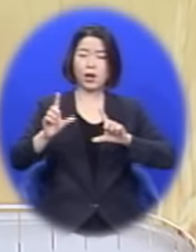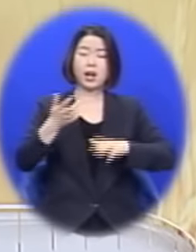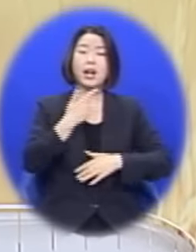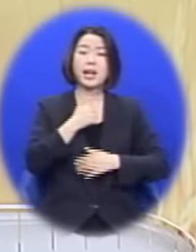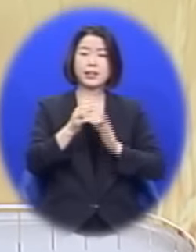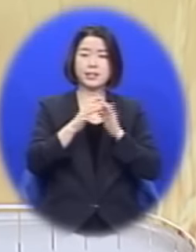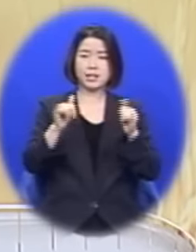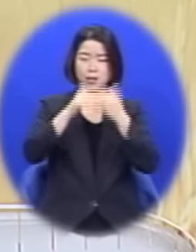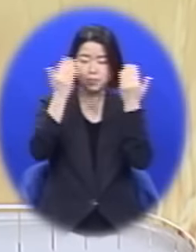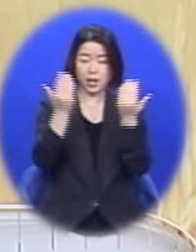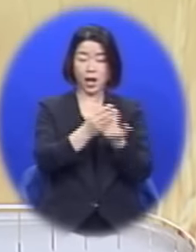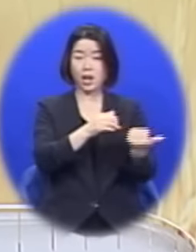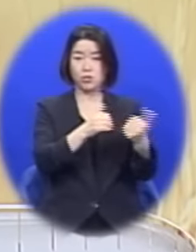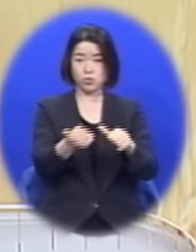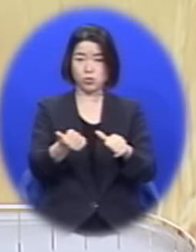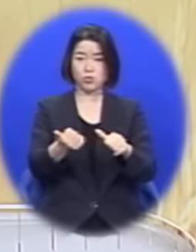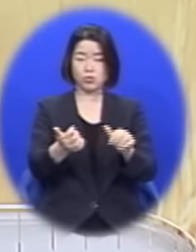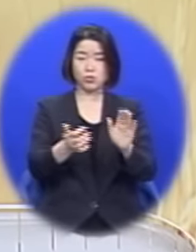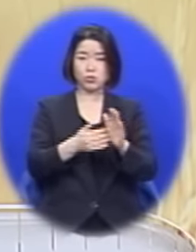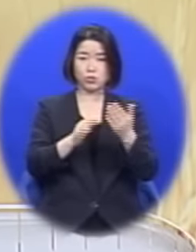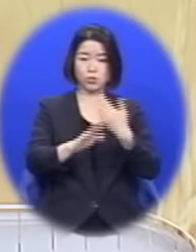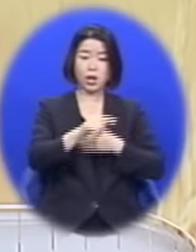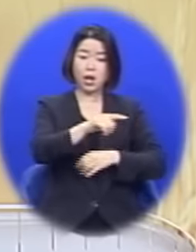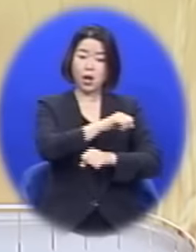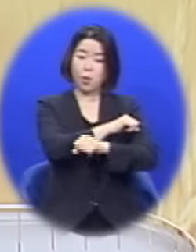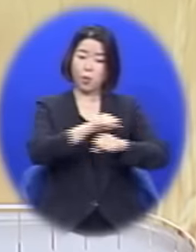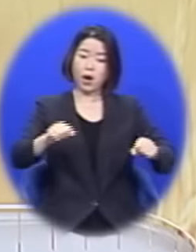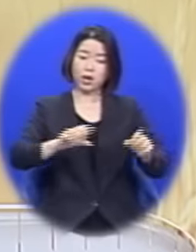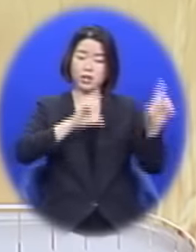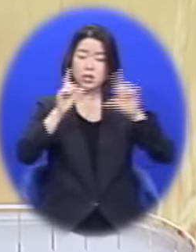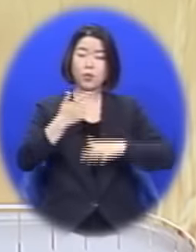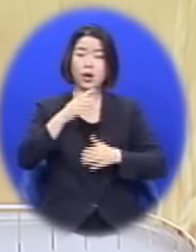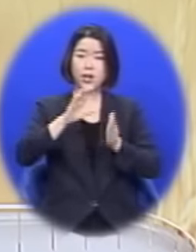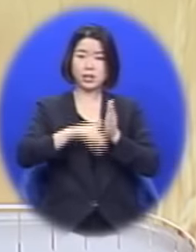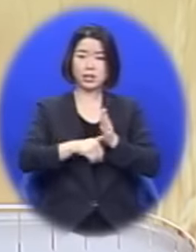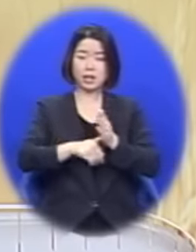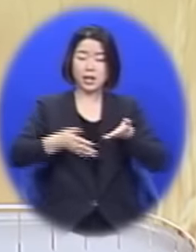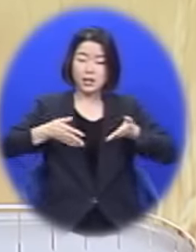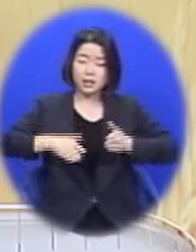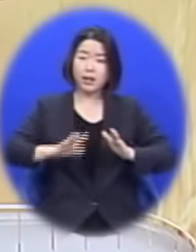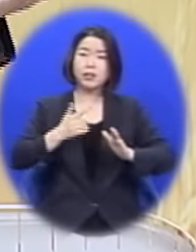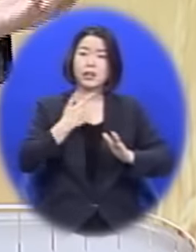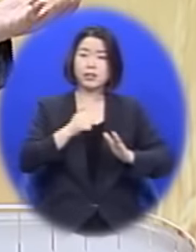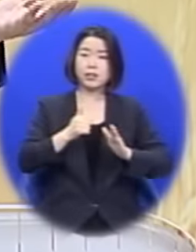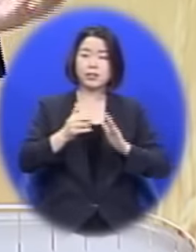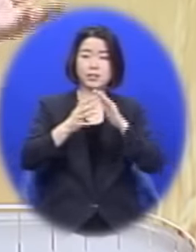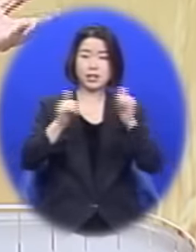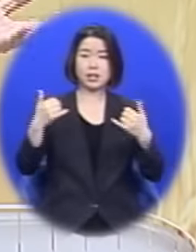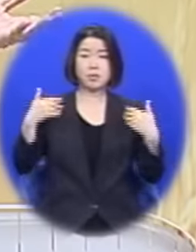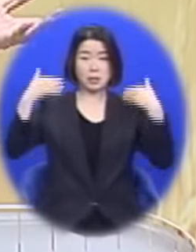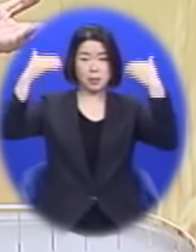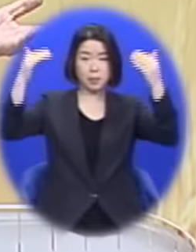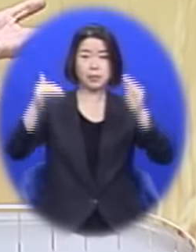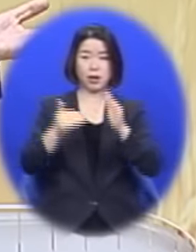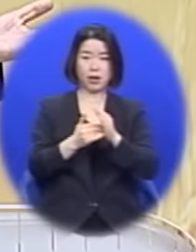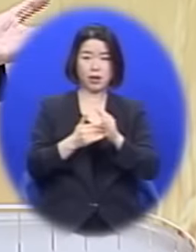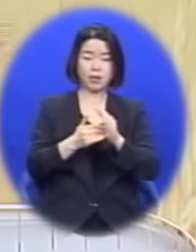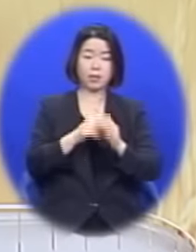이제 가나안 땅에서 태어난 사람들이 다 자랐습니다. 그들은 광야 생활이 얼마나 힘들었는지도